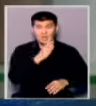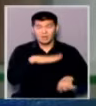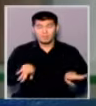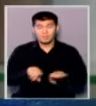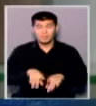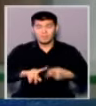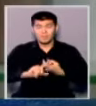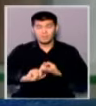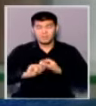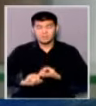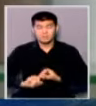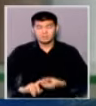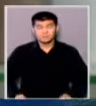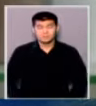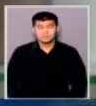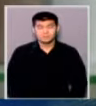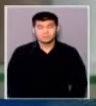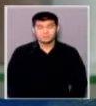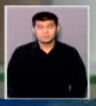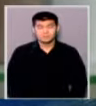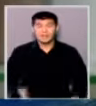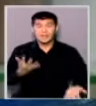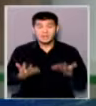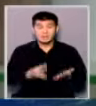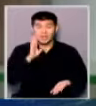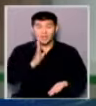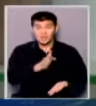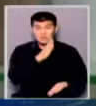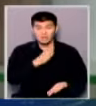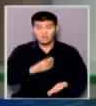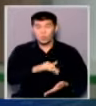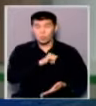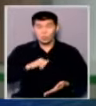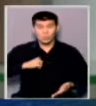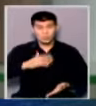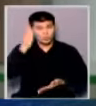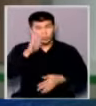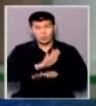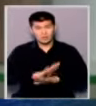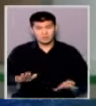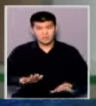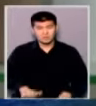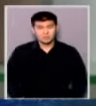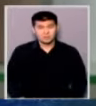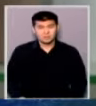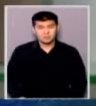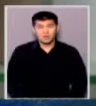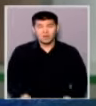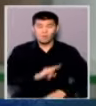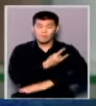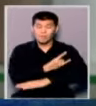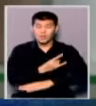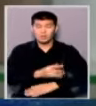жағдайына тікелей қатысты. Егер де ана көбінесе өзін ойламайды, бірақ баланы ойлау